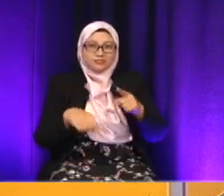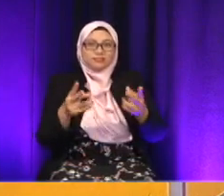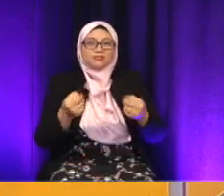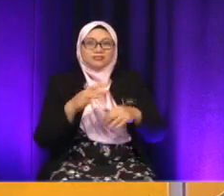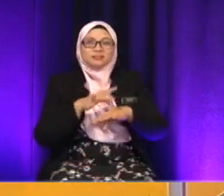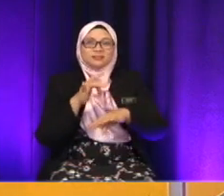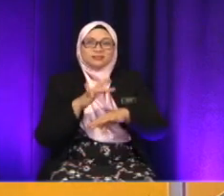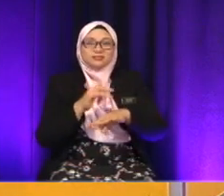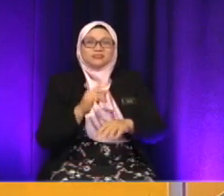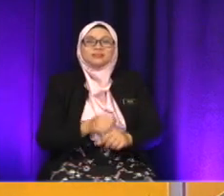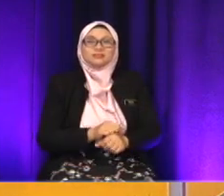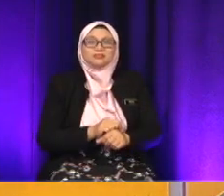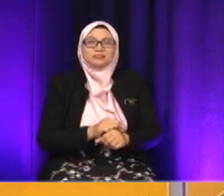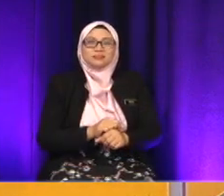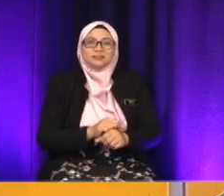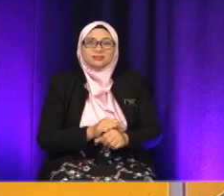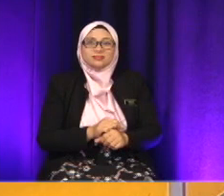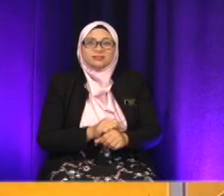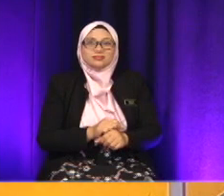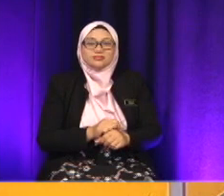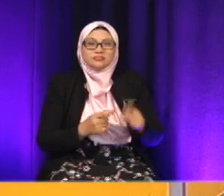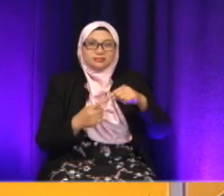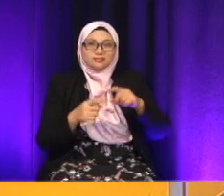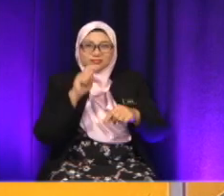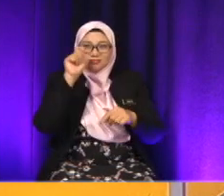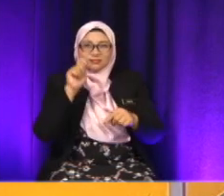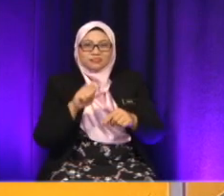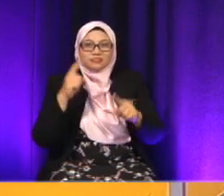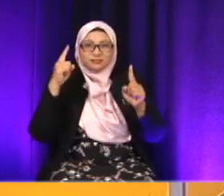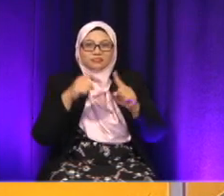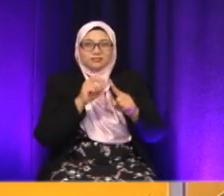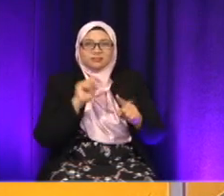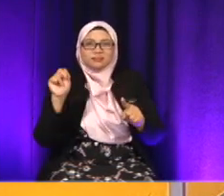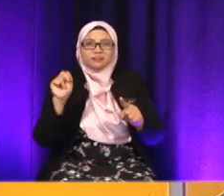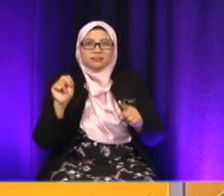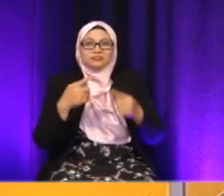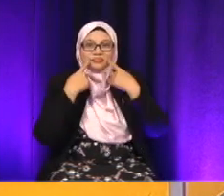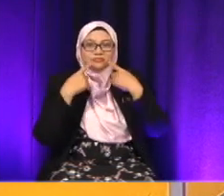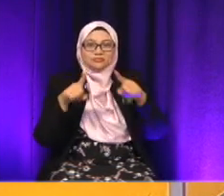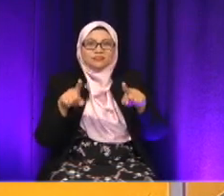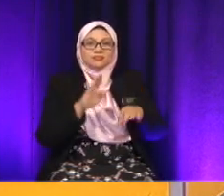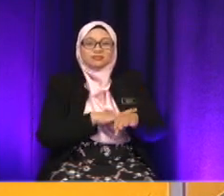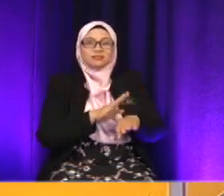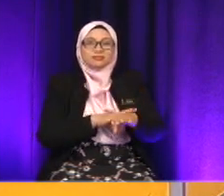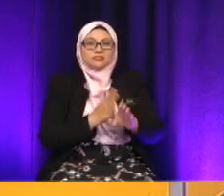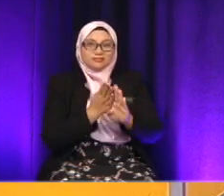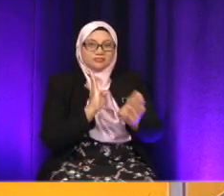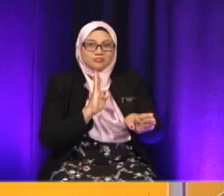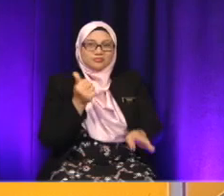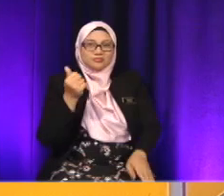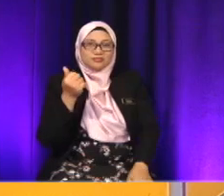panggilan bila ditanya tujuan eh jawabannya adalah pada baris ke-10 sampai baris yang ke